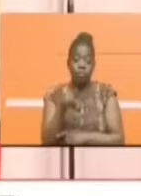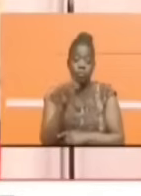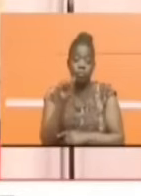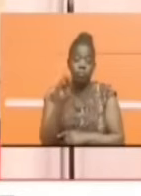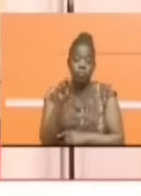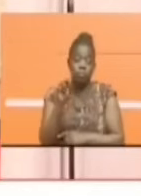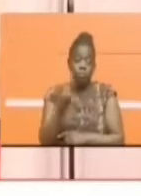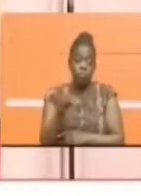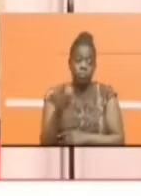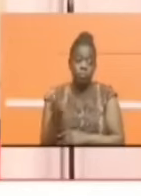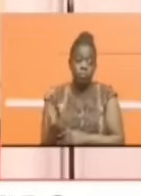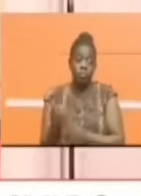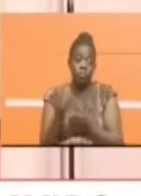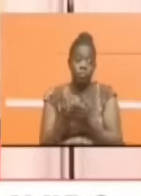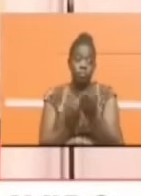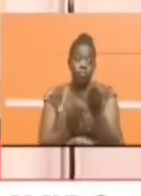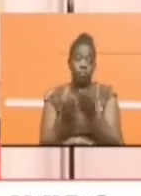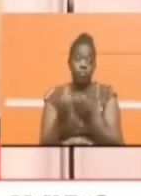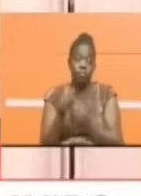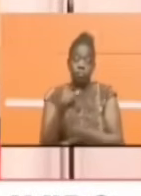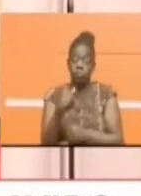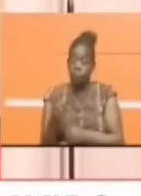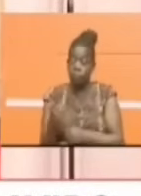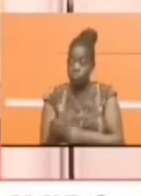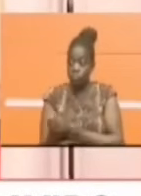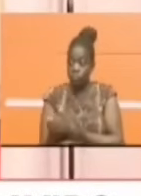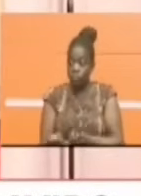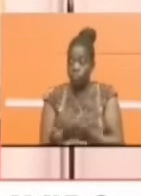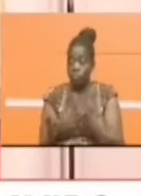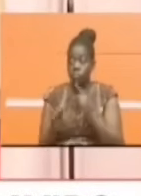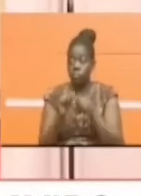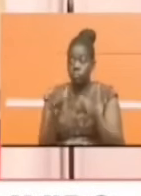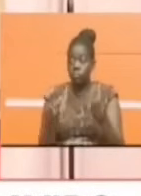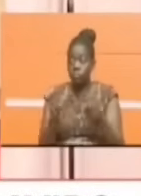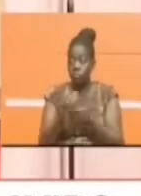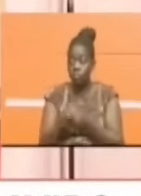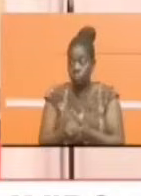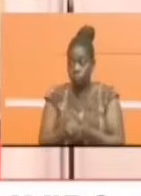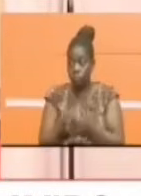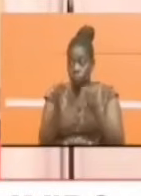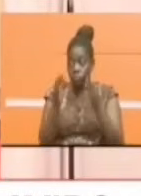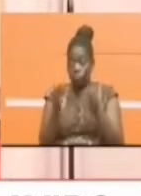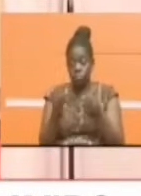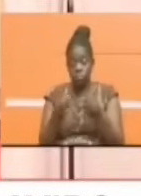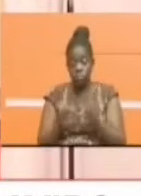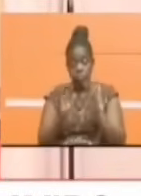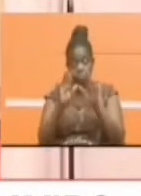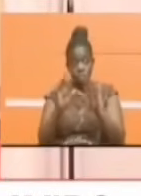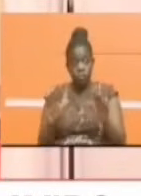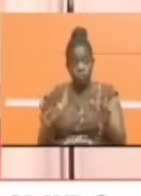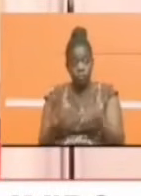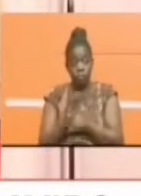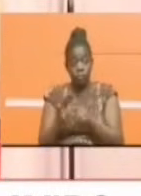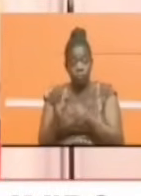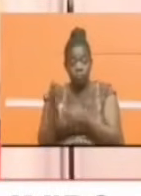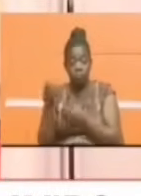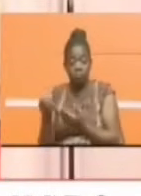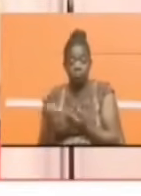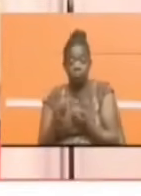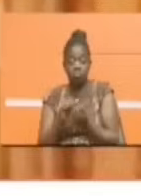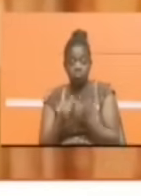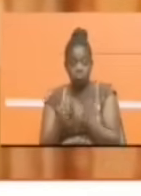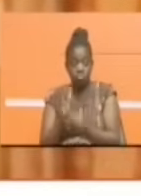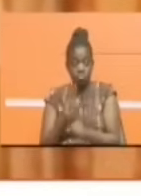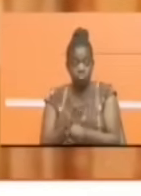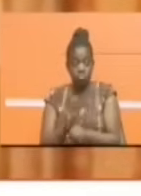Ssemwogerere ng'ayambibwako abaweereza abalala. Ssaabasumba ayogedde ku bufumbo ng'ekintu eky'omuwendo waddenga kufumbekeddemu okusoomoozebwa